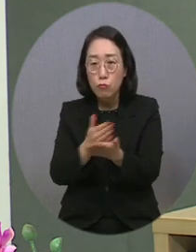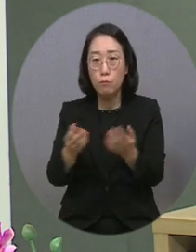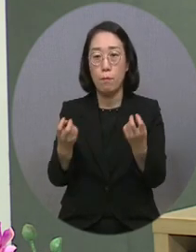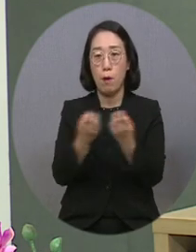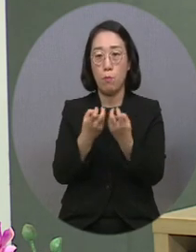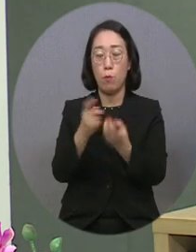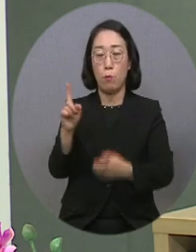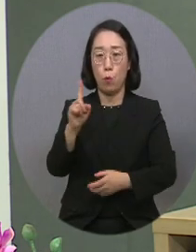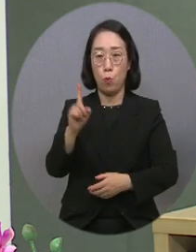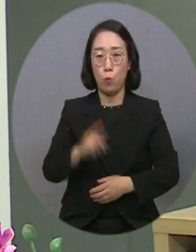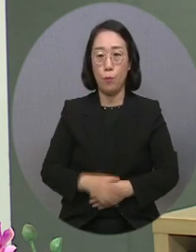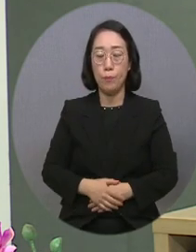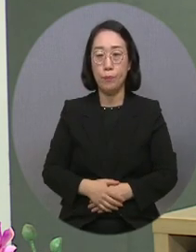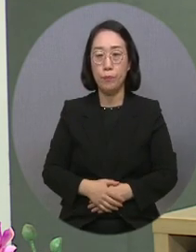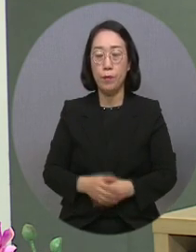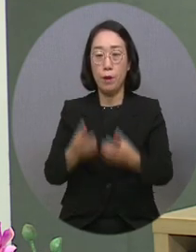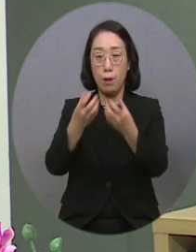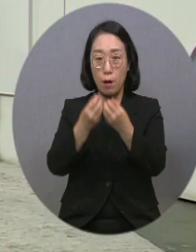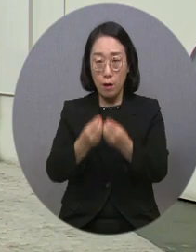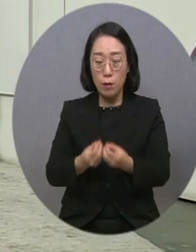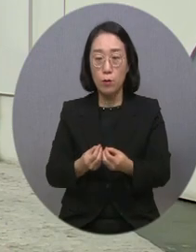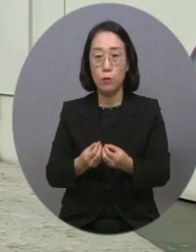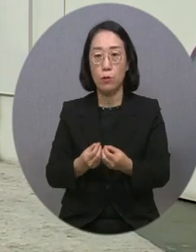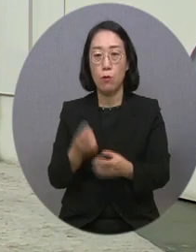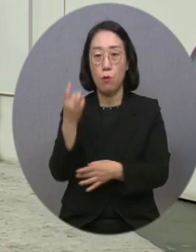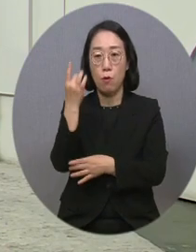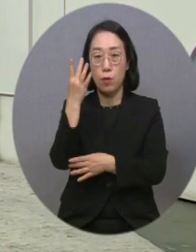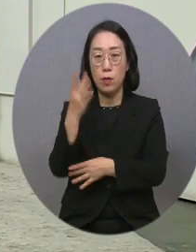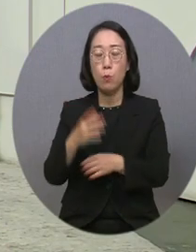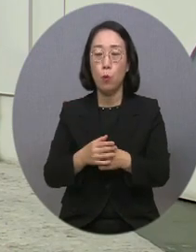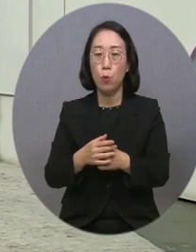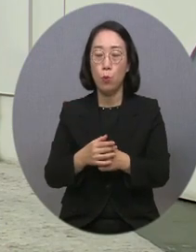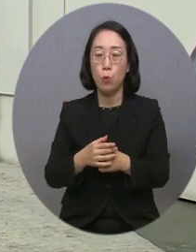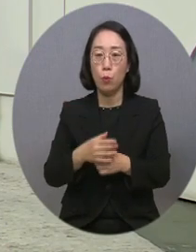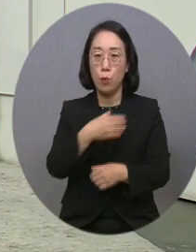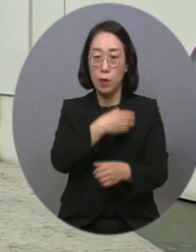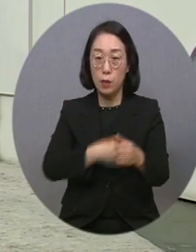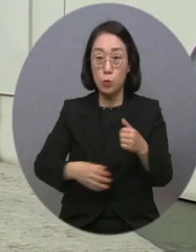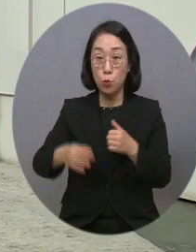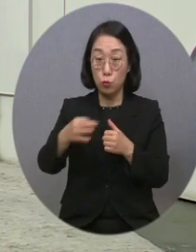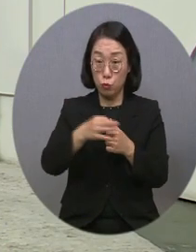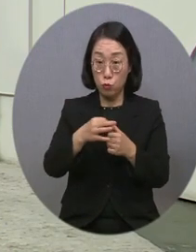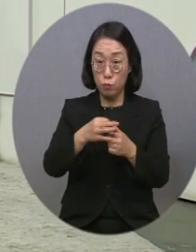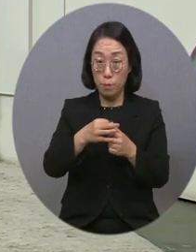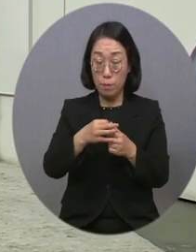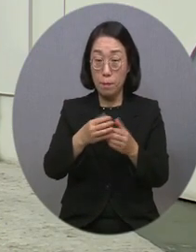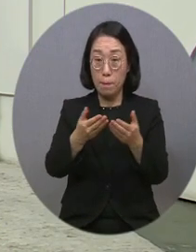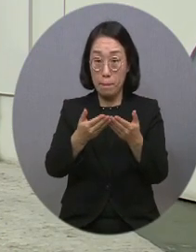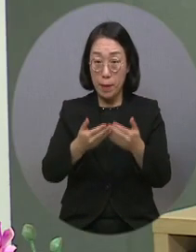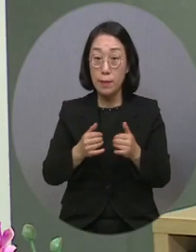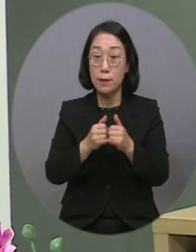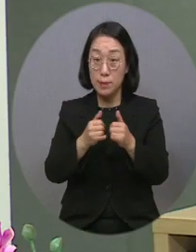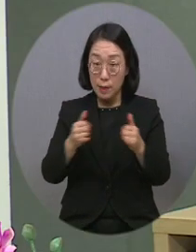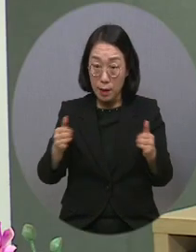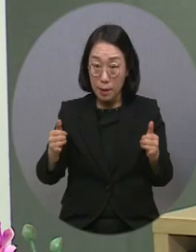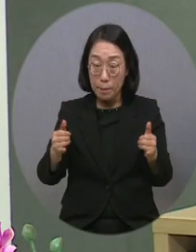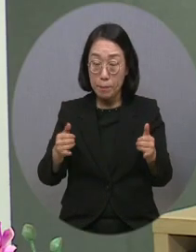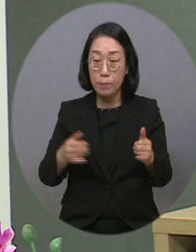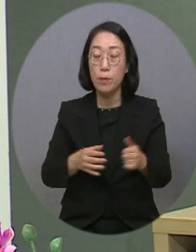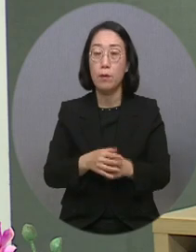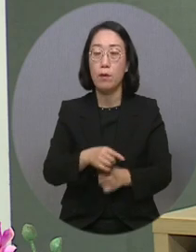네. 기초 연금을 받는 분이라든가 네. 뭐 그런